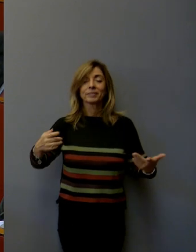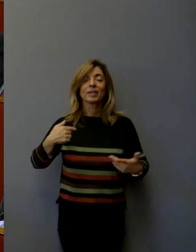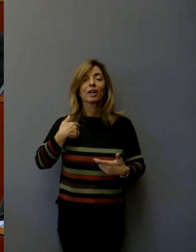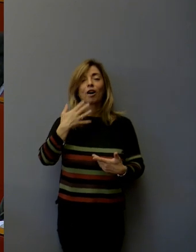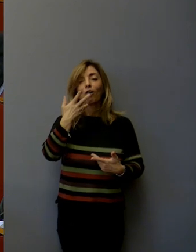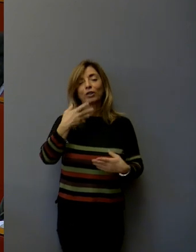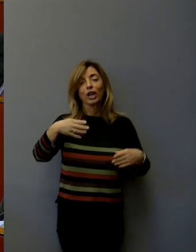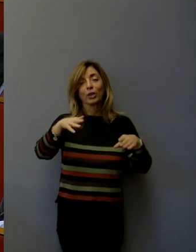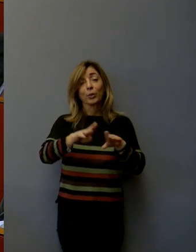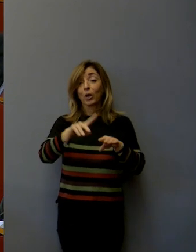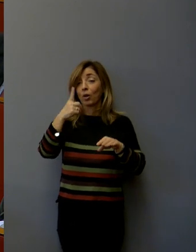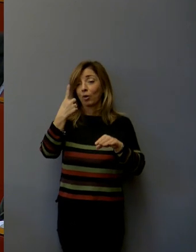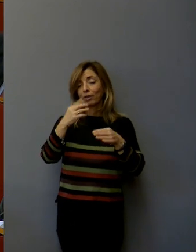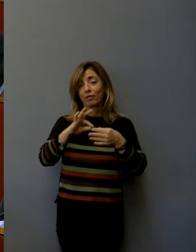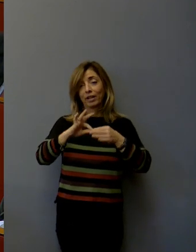citazione